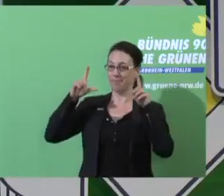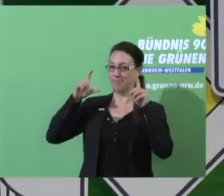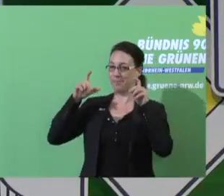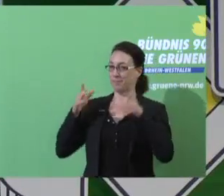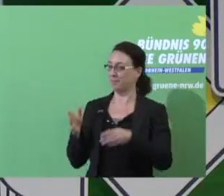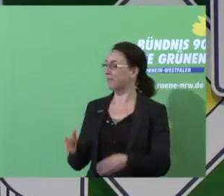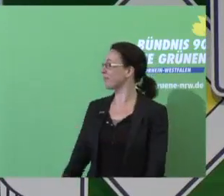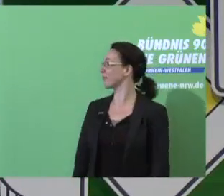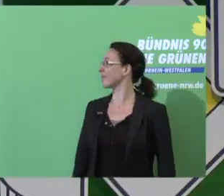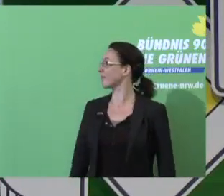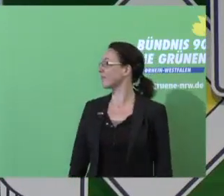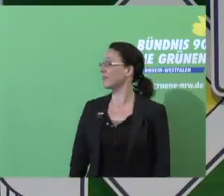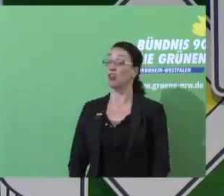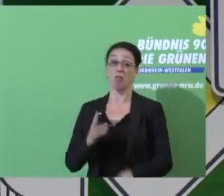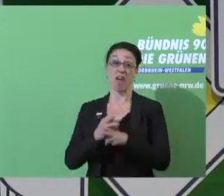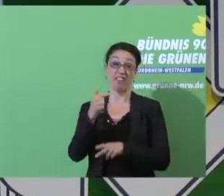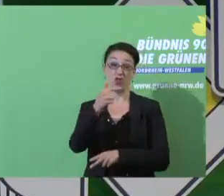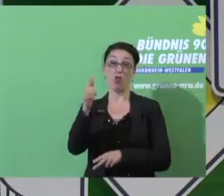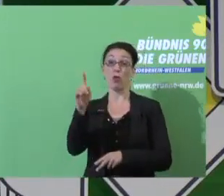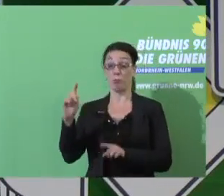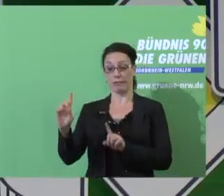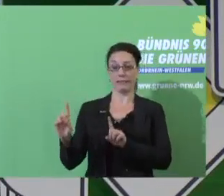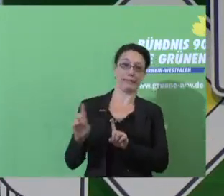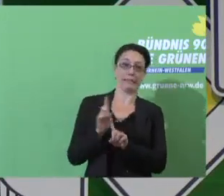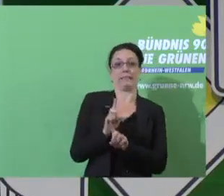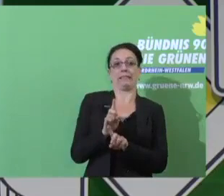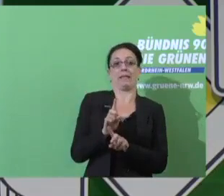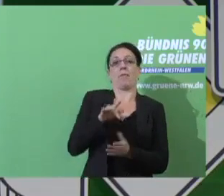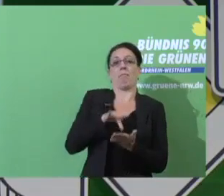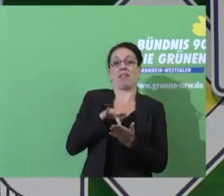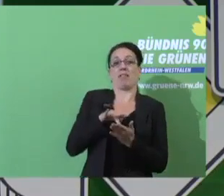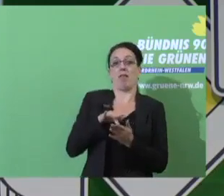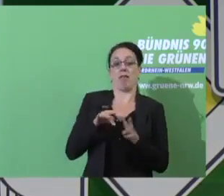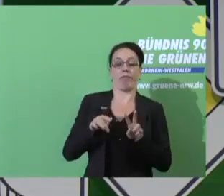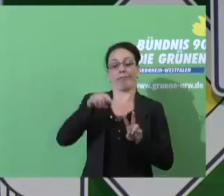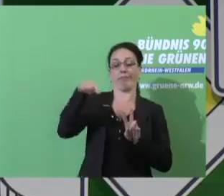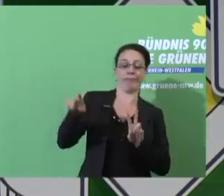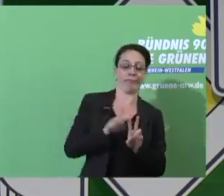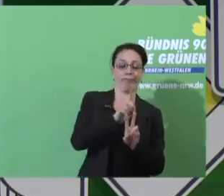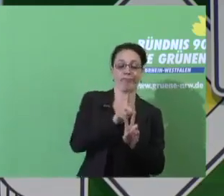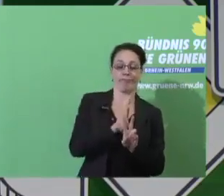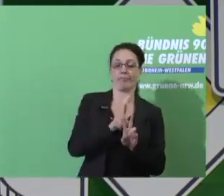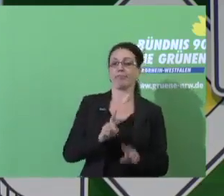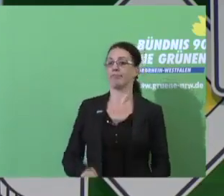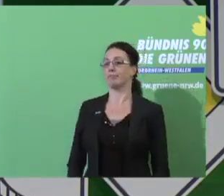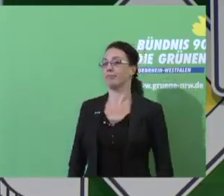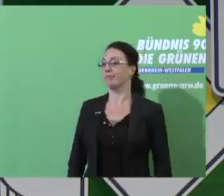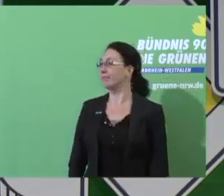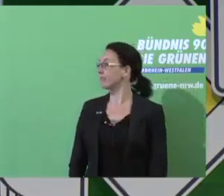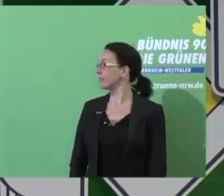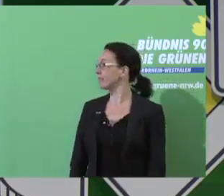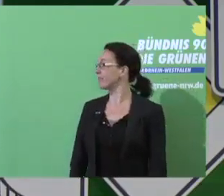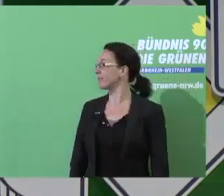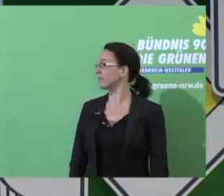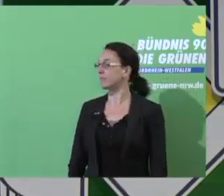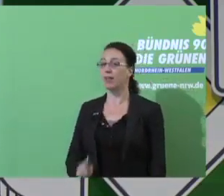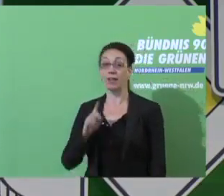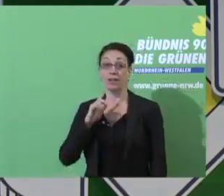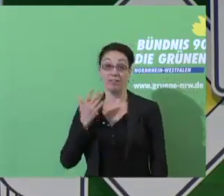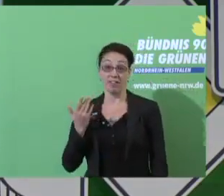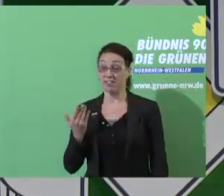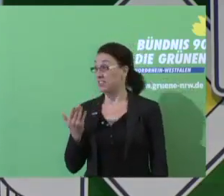Eigentlich muss Toni in die Mitte. Toni muss in die Mitte, sorry. Du weißt, die Bilder sind eigentlich jetzt hier